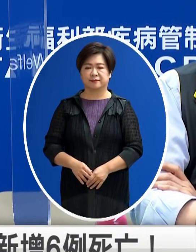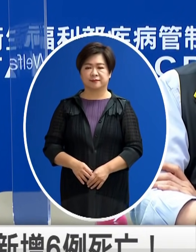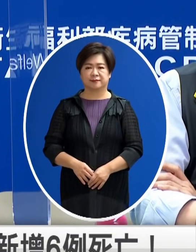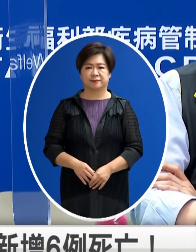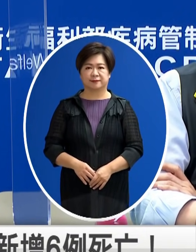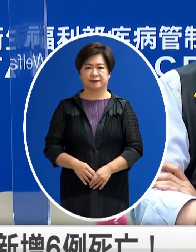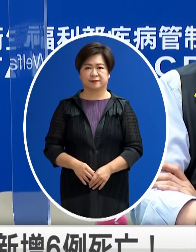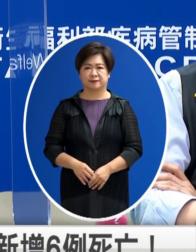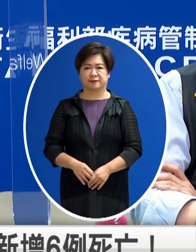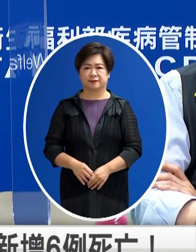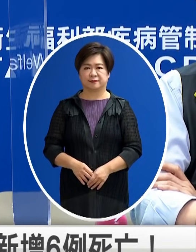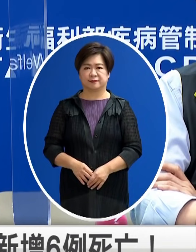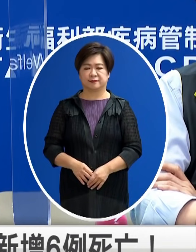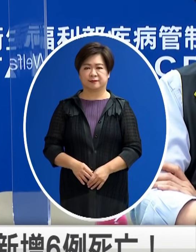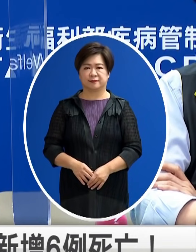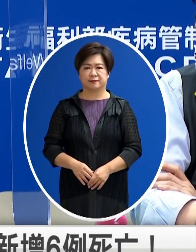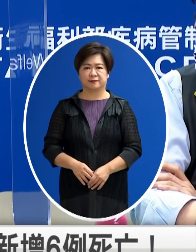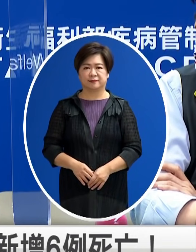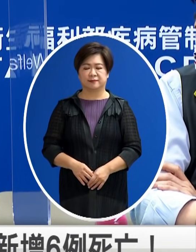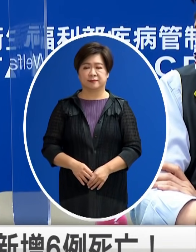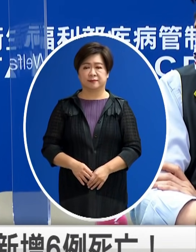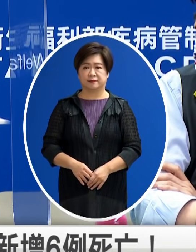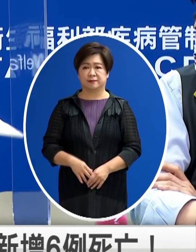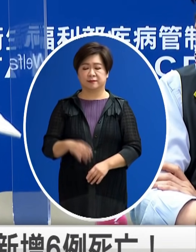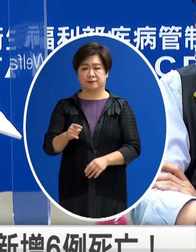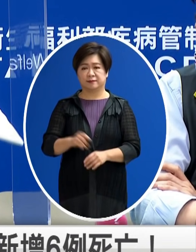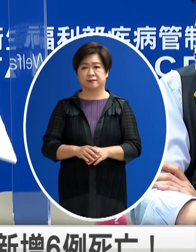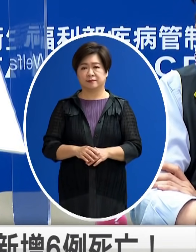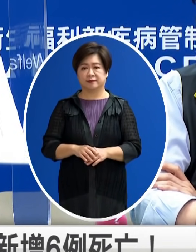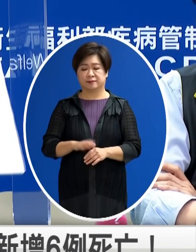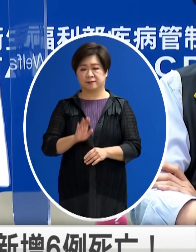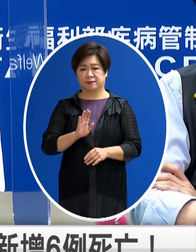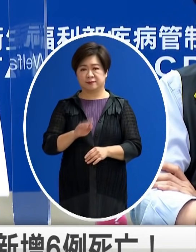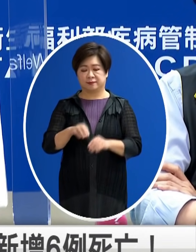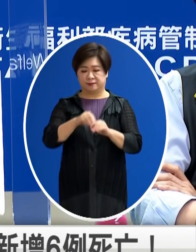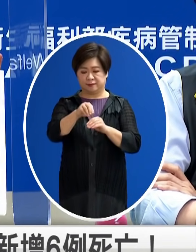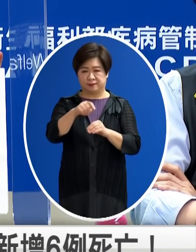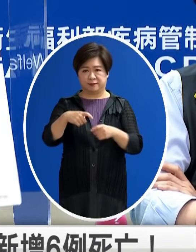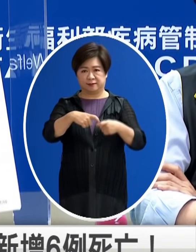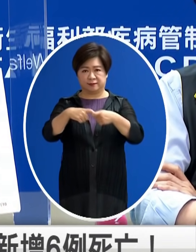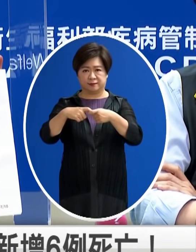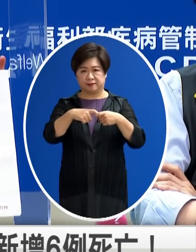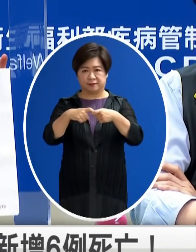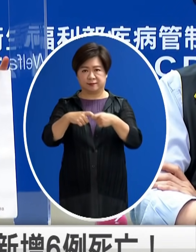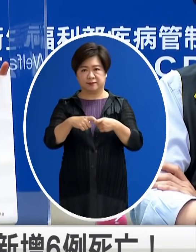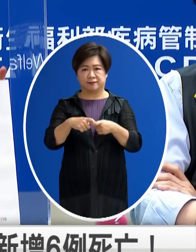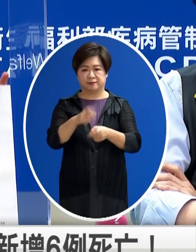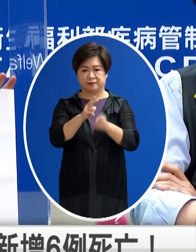好，那联合前进指挥所哈，它作为里面，但